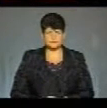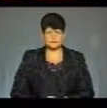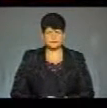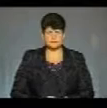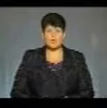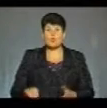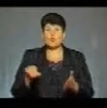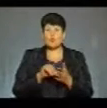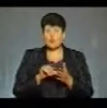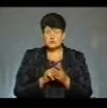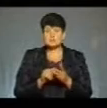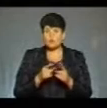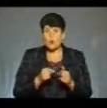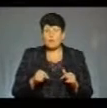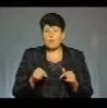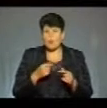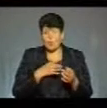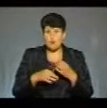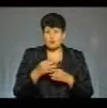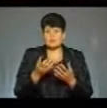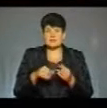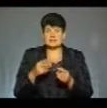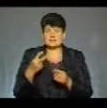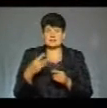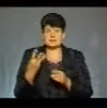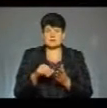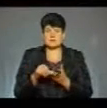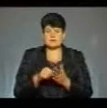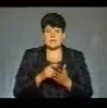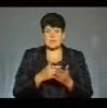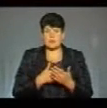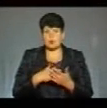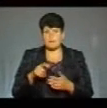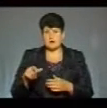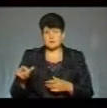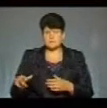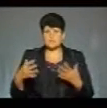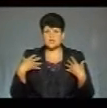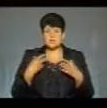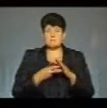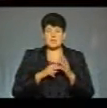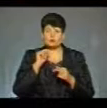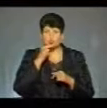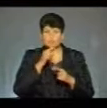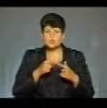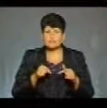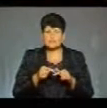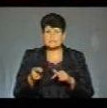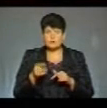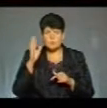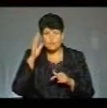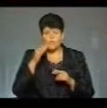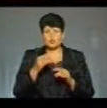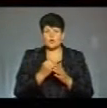Участь в обговоренні взяли 23 представники громадськості. Начальник планово-економічного відділу